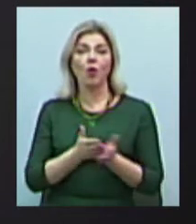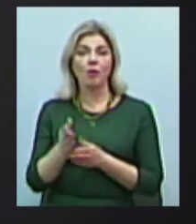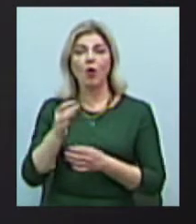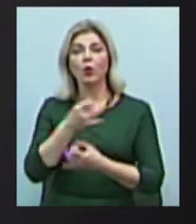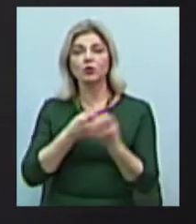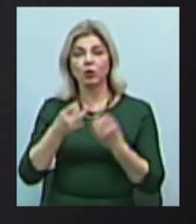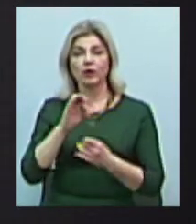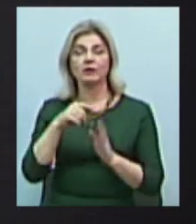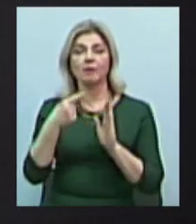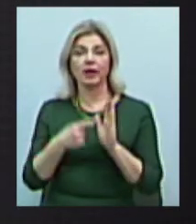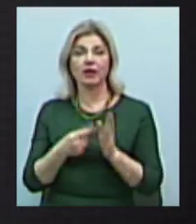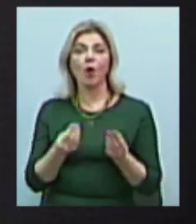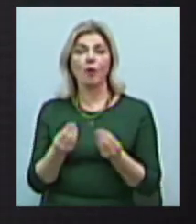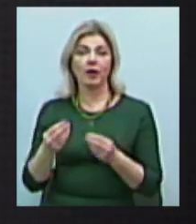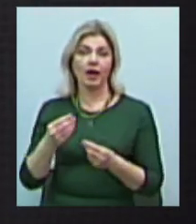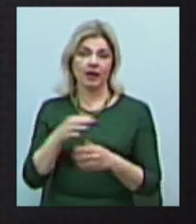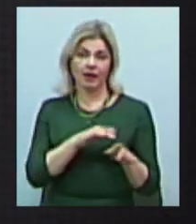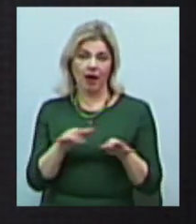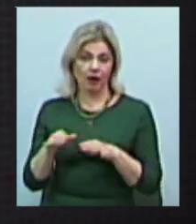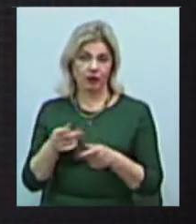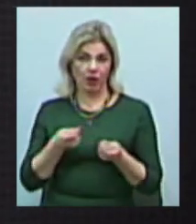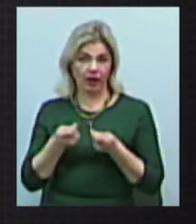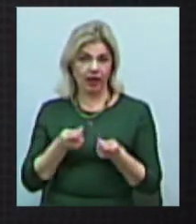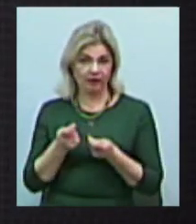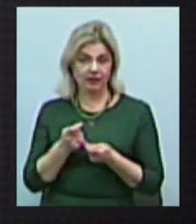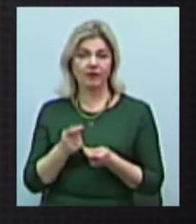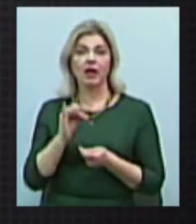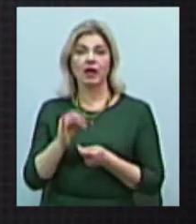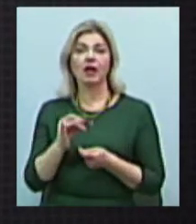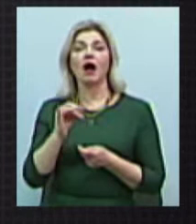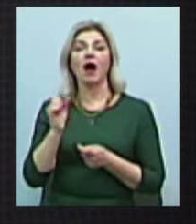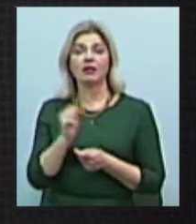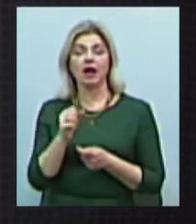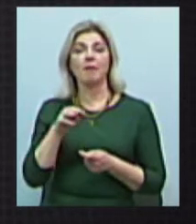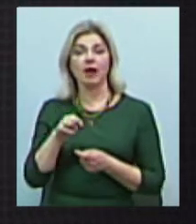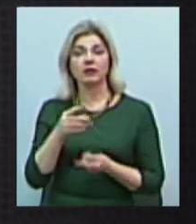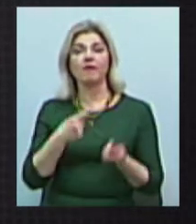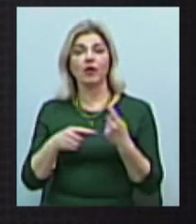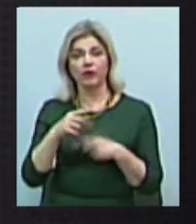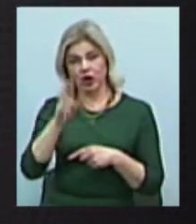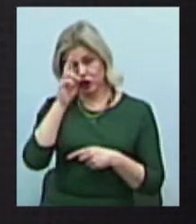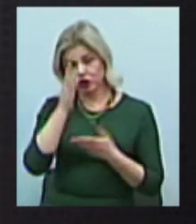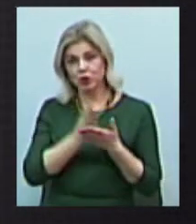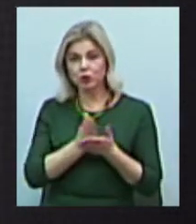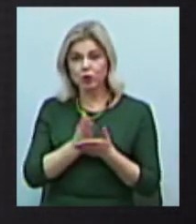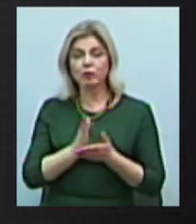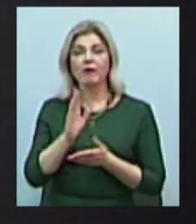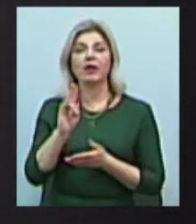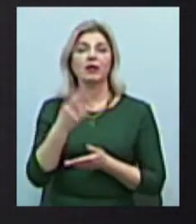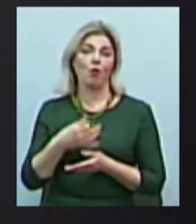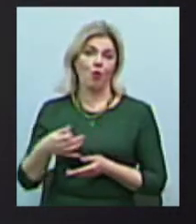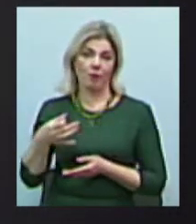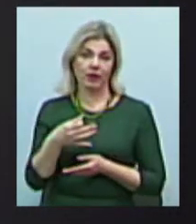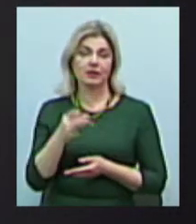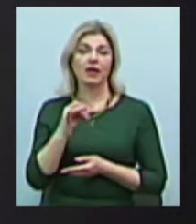з питань комерційної діяльності і керівництва. У липні того ж року Андрій Максименко повертається до державної служби вже у Миколаївській